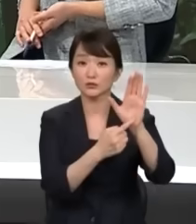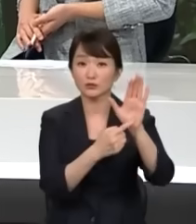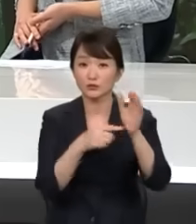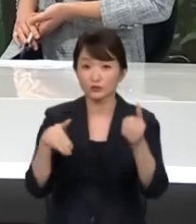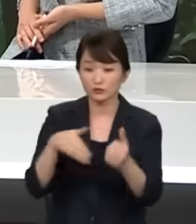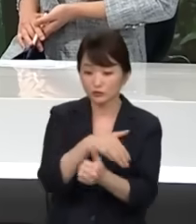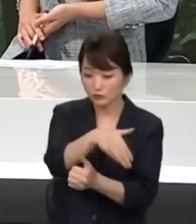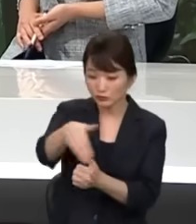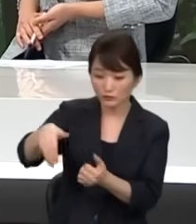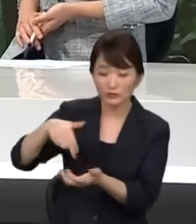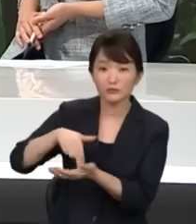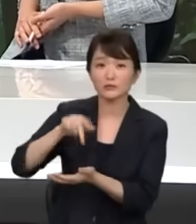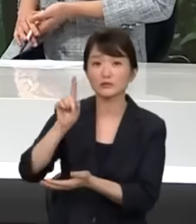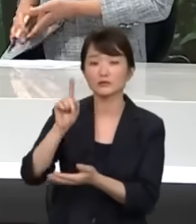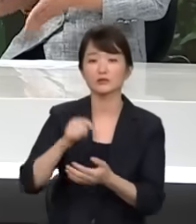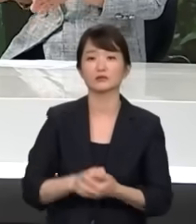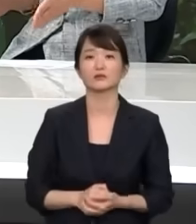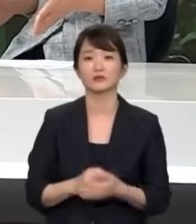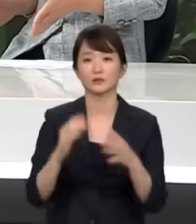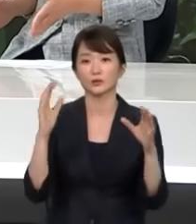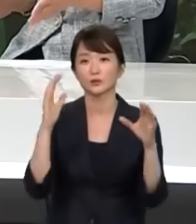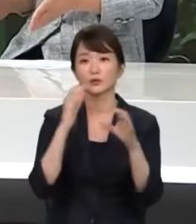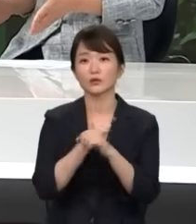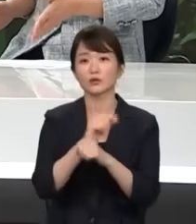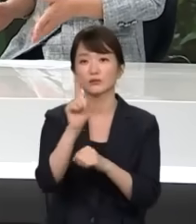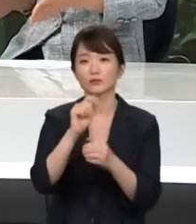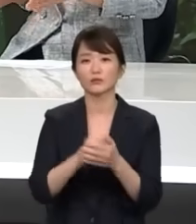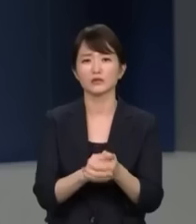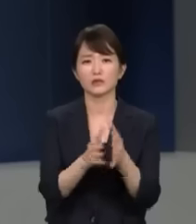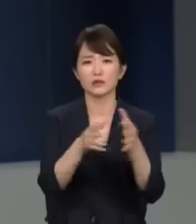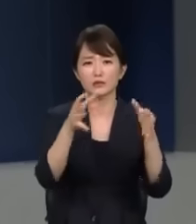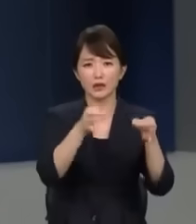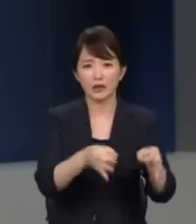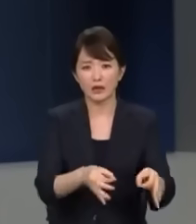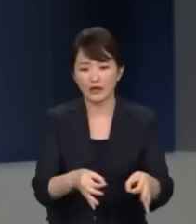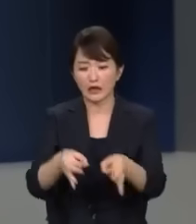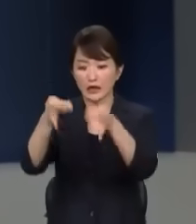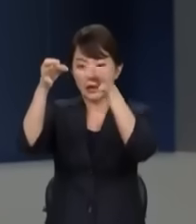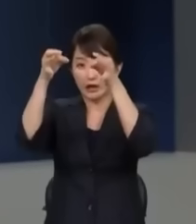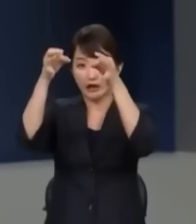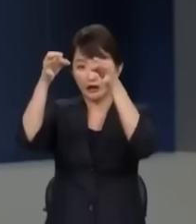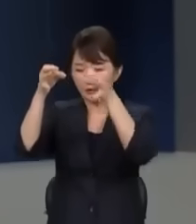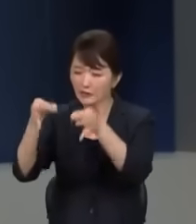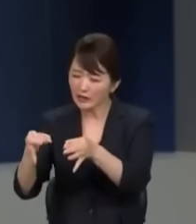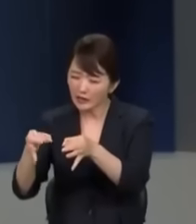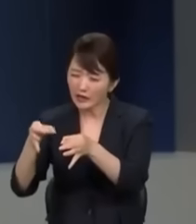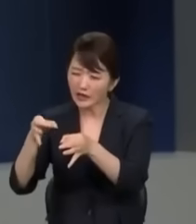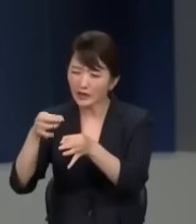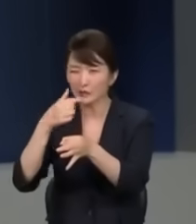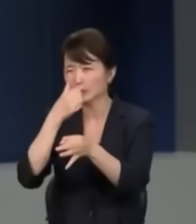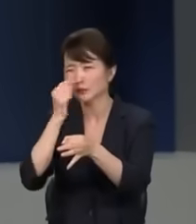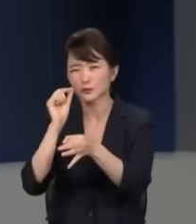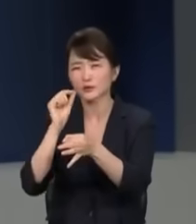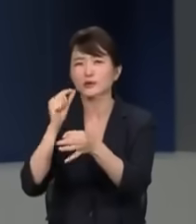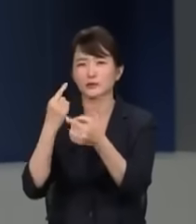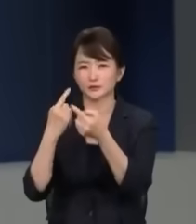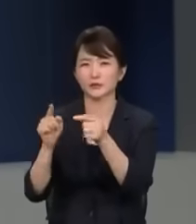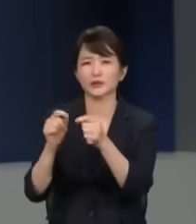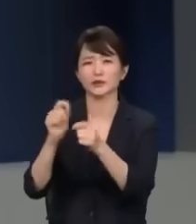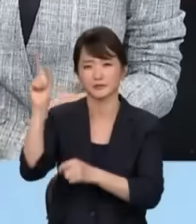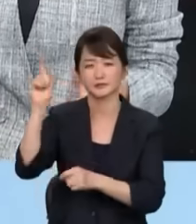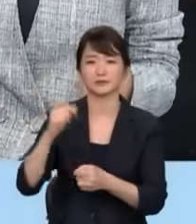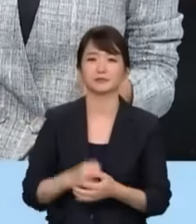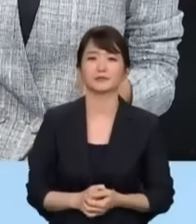반응은 어떻습니까? 네, 한마디로 당장의 부동산 시장 과열을 잡기엔 조금은 부족해 보인다, 이런 평가가 지배적입니다.